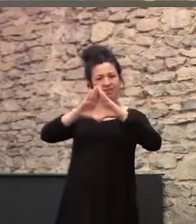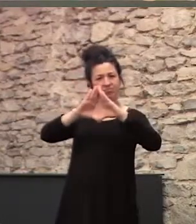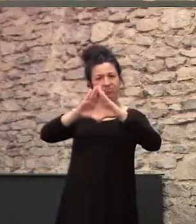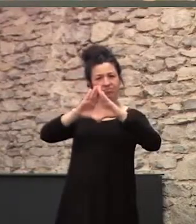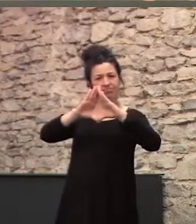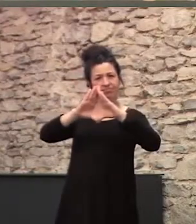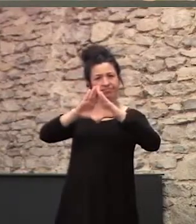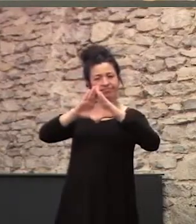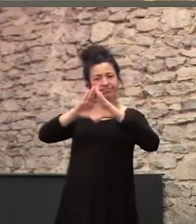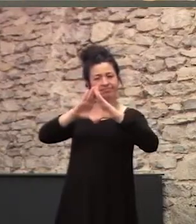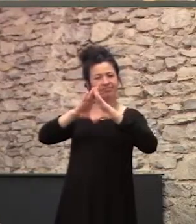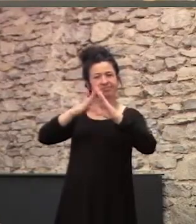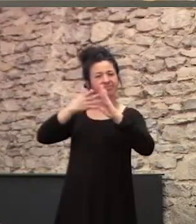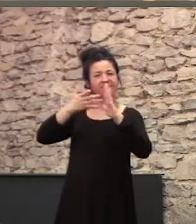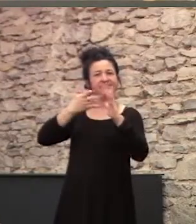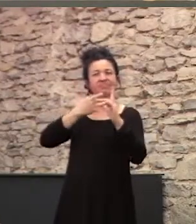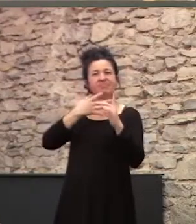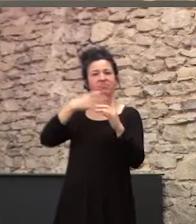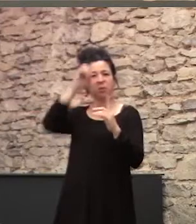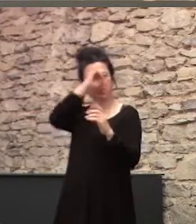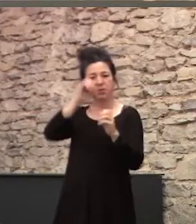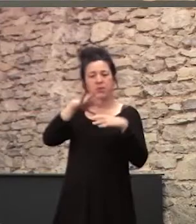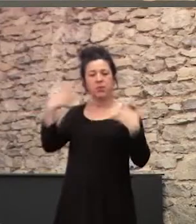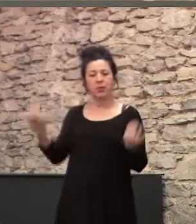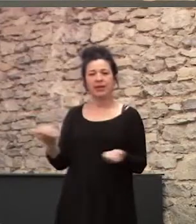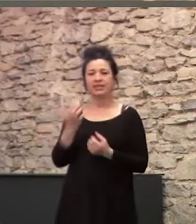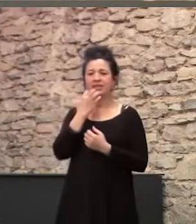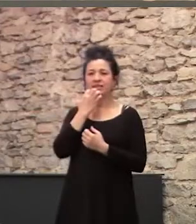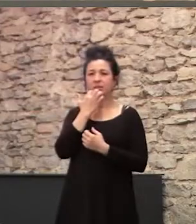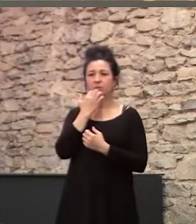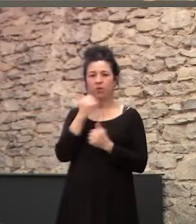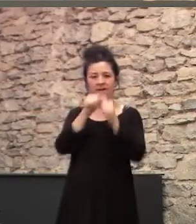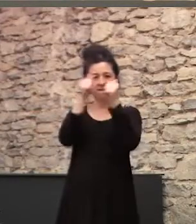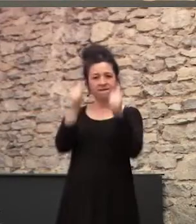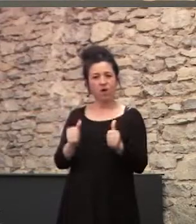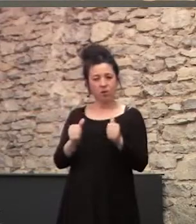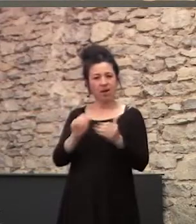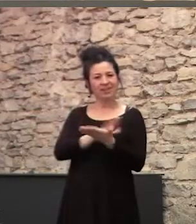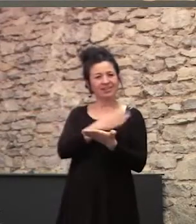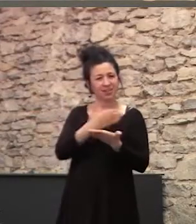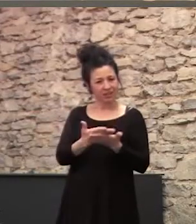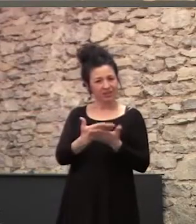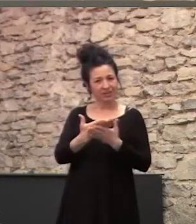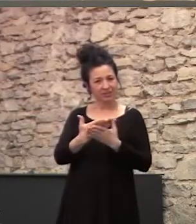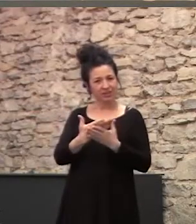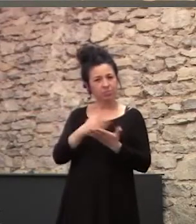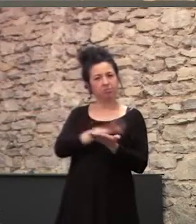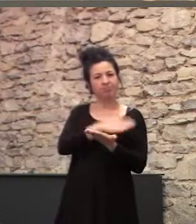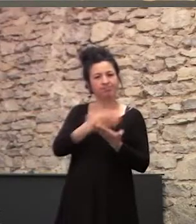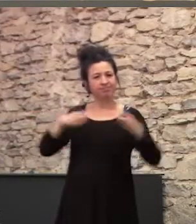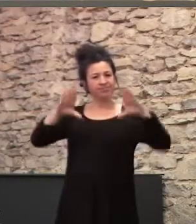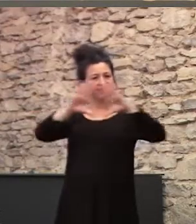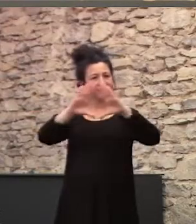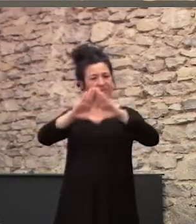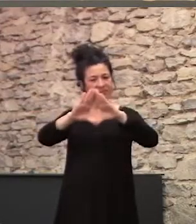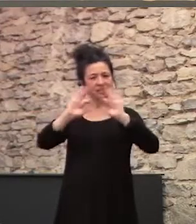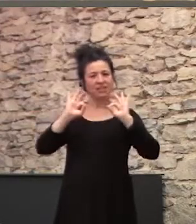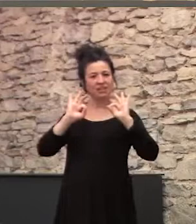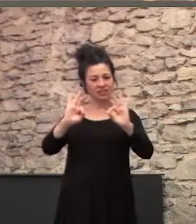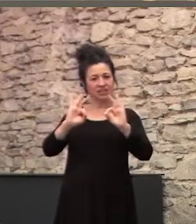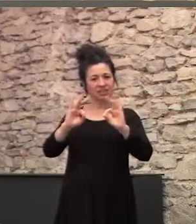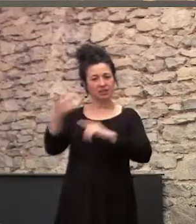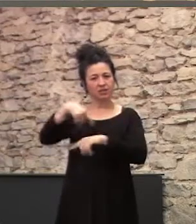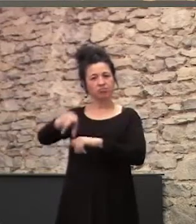ulertzeko, itzulpen gintza egiteko, modu bat izan daiteke. Zuek aukeratu dituzuen